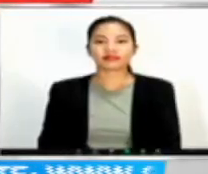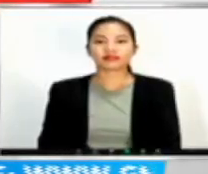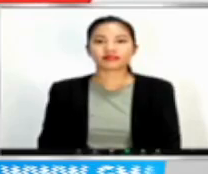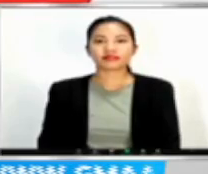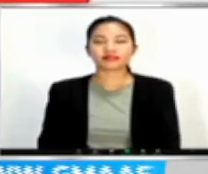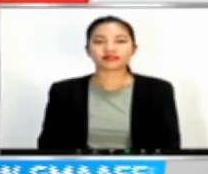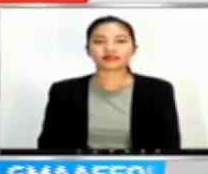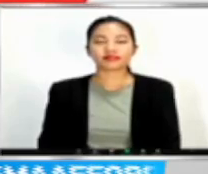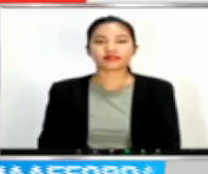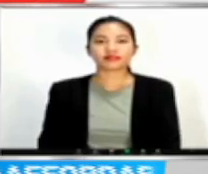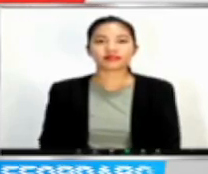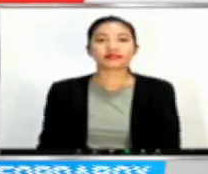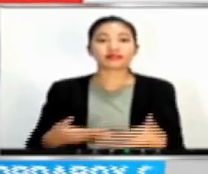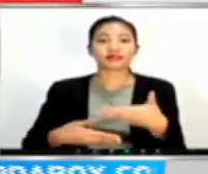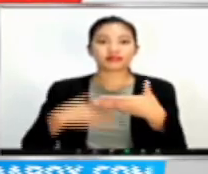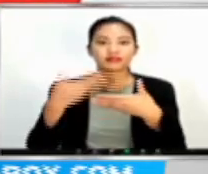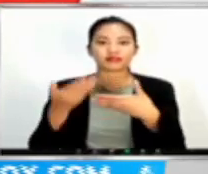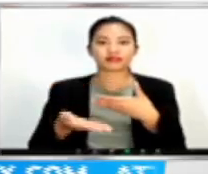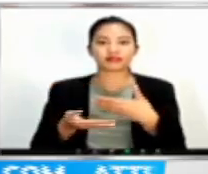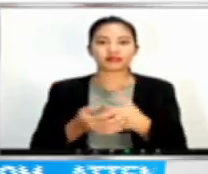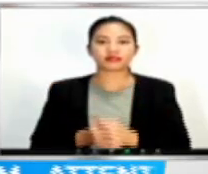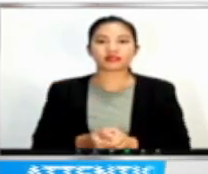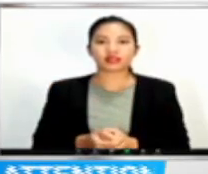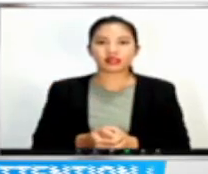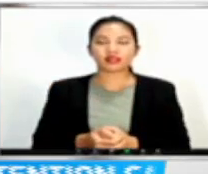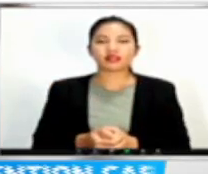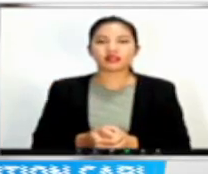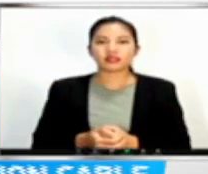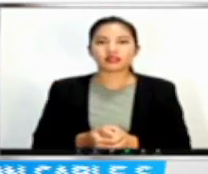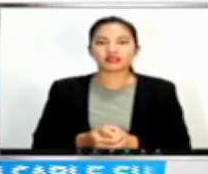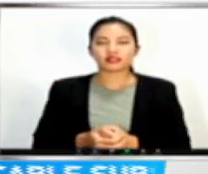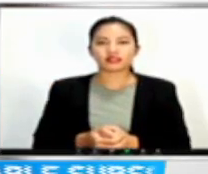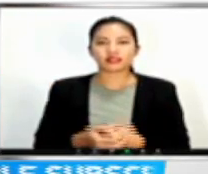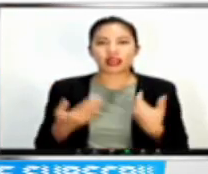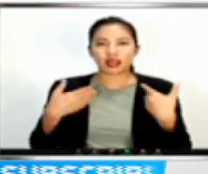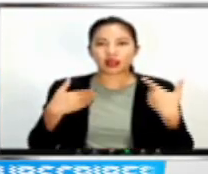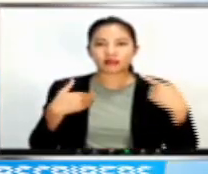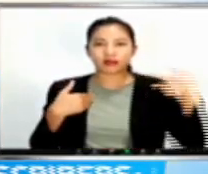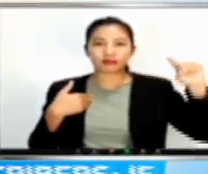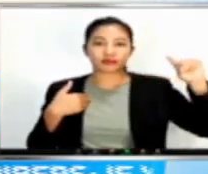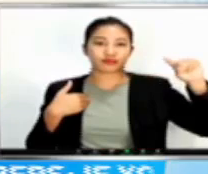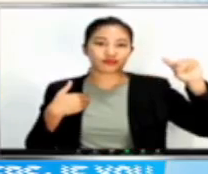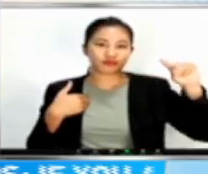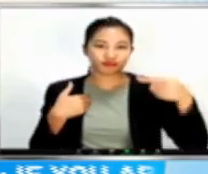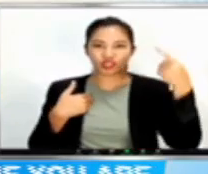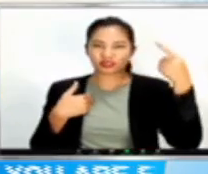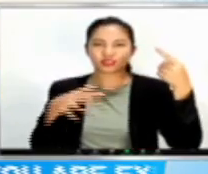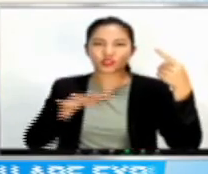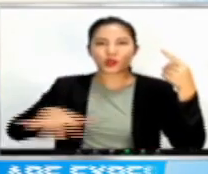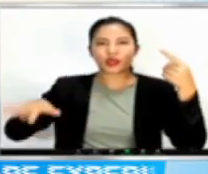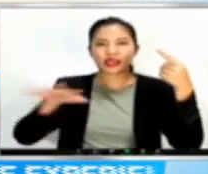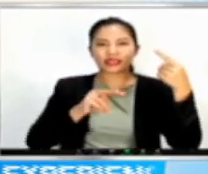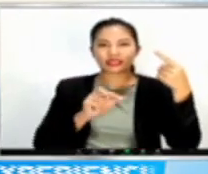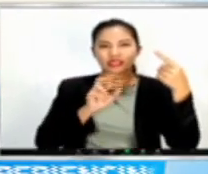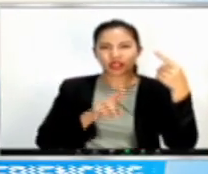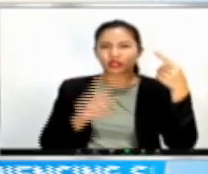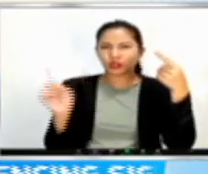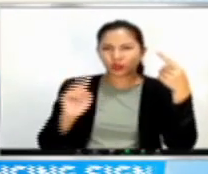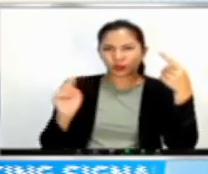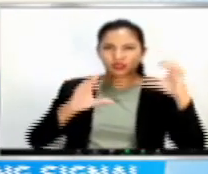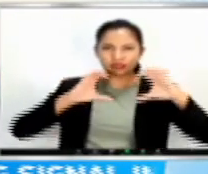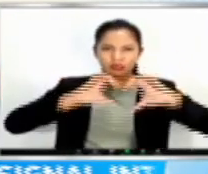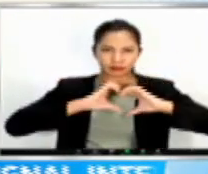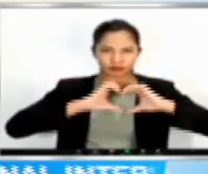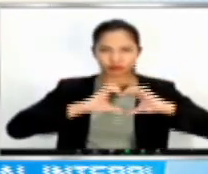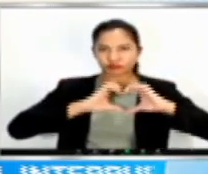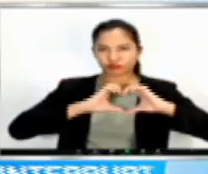Nangunguna pa rin sa Mega Manila ang flagship AM at FM radio station ng Kapuso Network. Base sa datos ng Nielsen Radio Audience Measurement